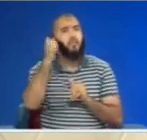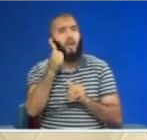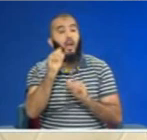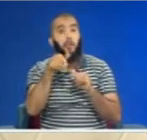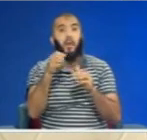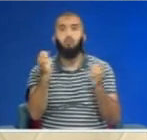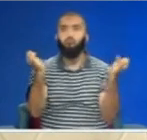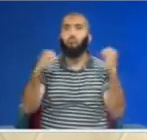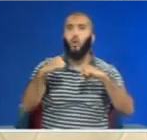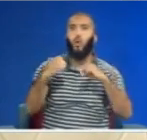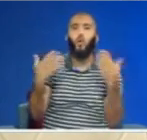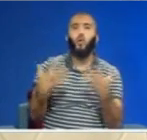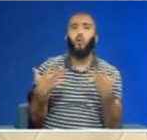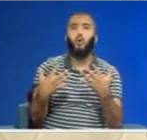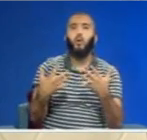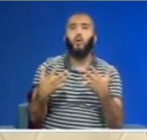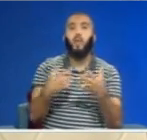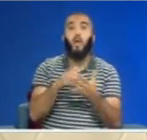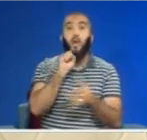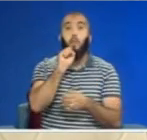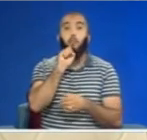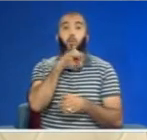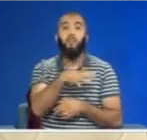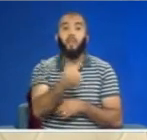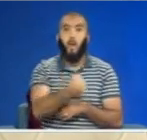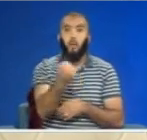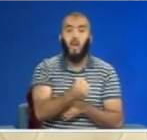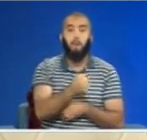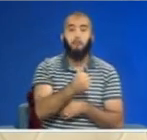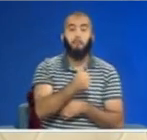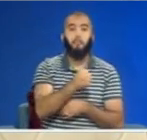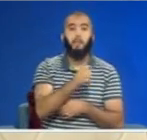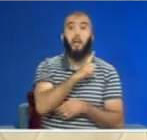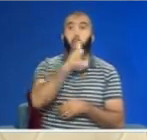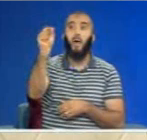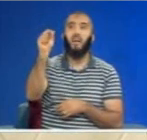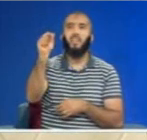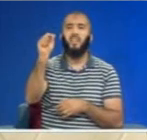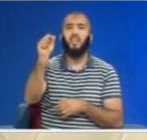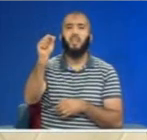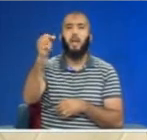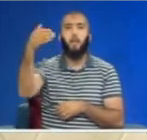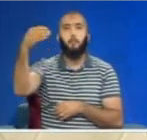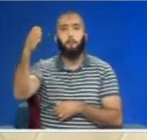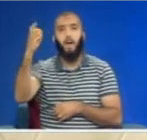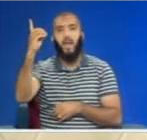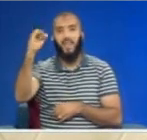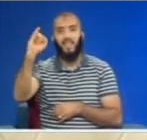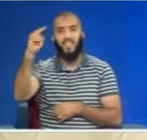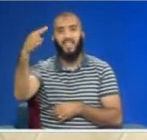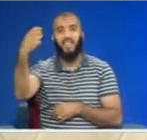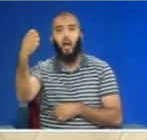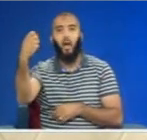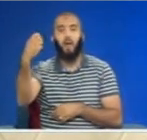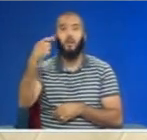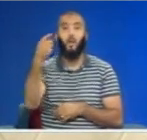يكون البدء بحدث الهجرة، لأن حدث الهجرة هو أولا خروج من دار الكفر إلى